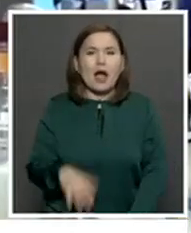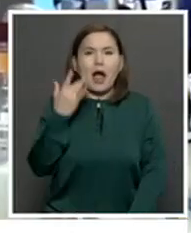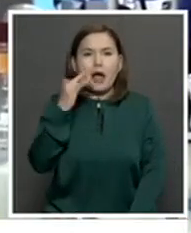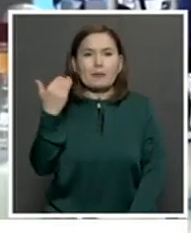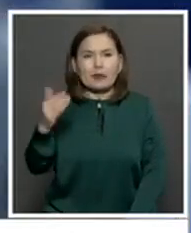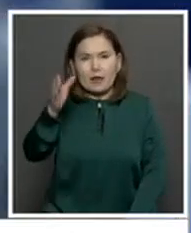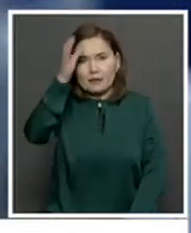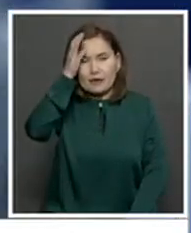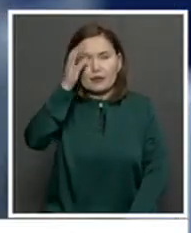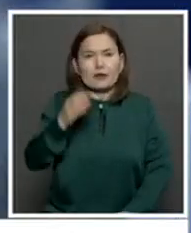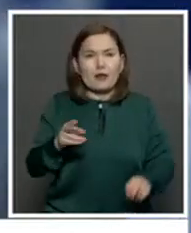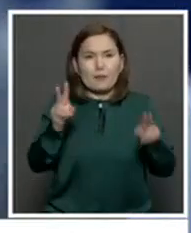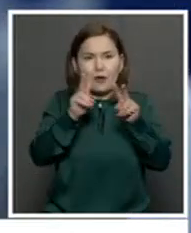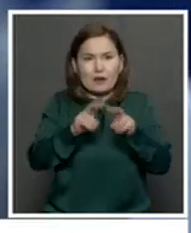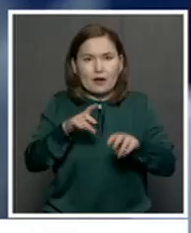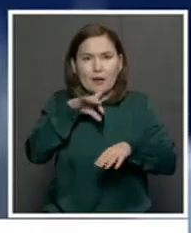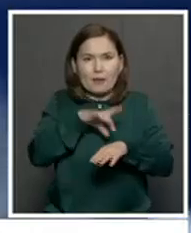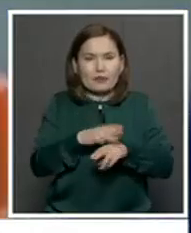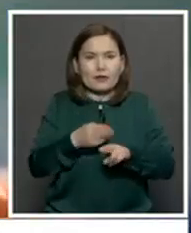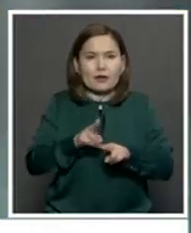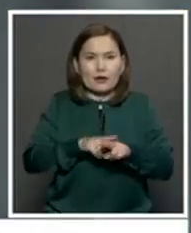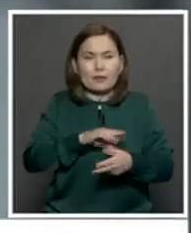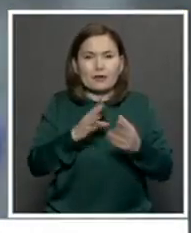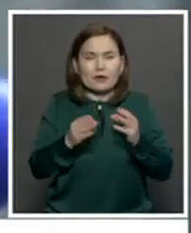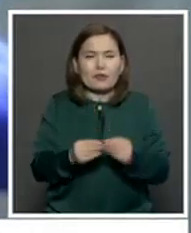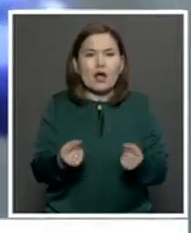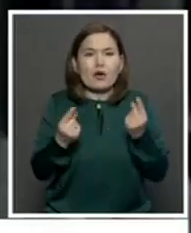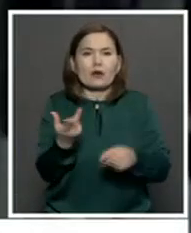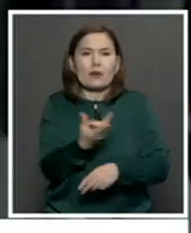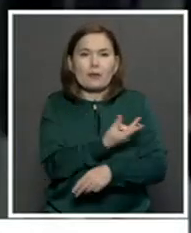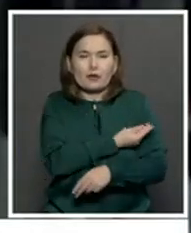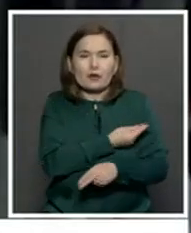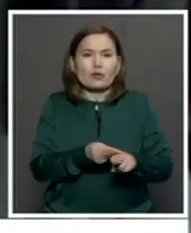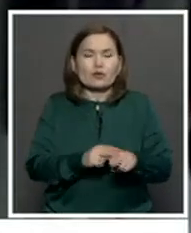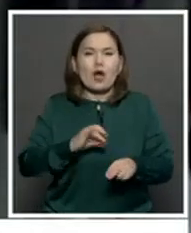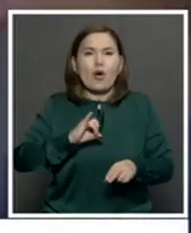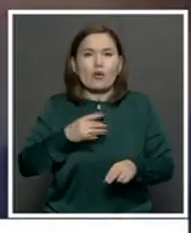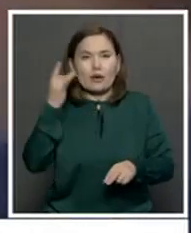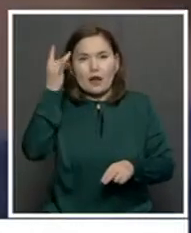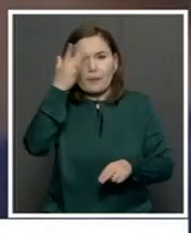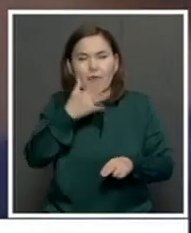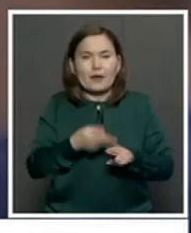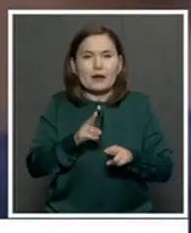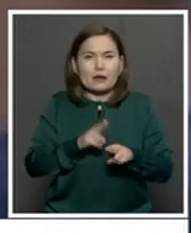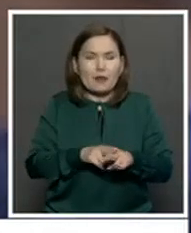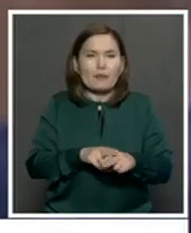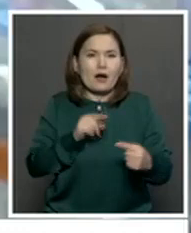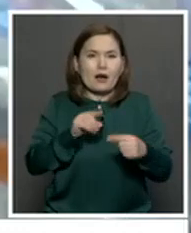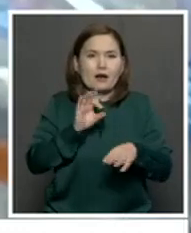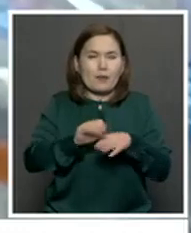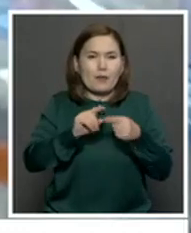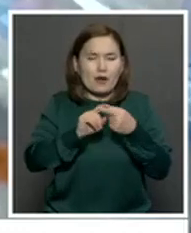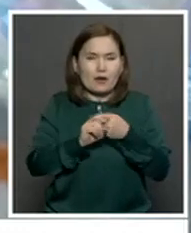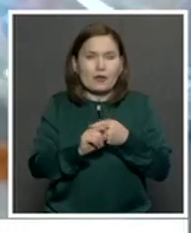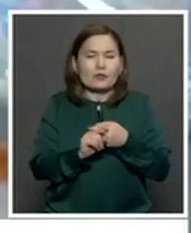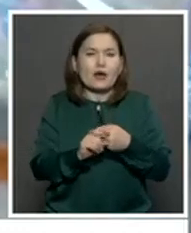Америка ғалымдарының соңғы зерттеулеріне сәйкес, Moderna және Pfizer BioNTech вакциналары оңтүстік африкалық штамға қарсы тиімсіз. Осы